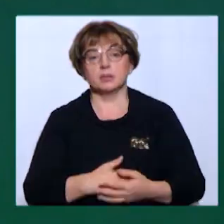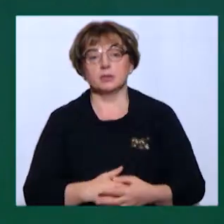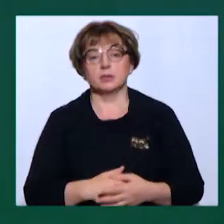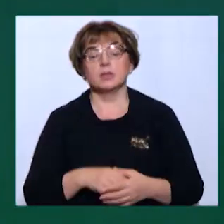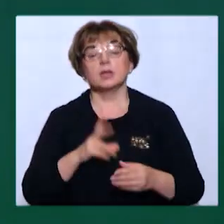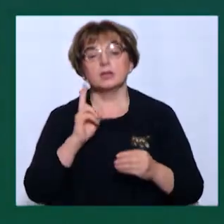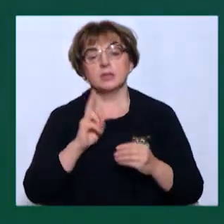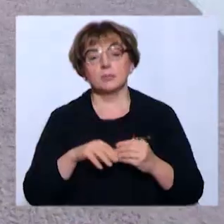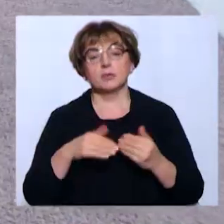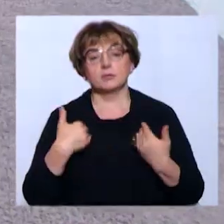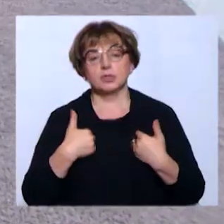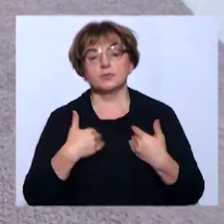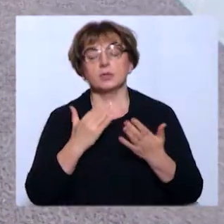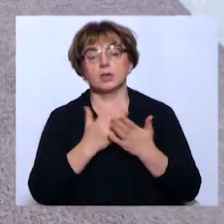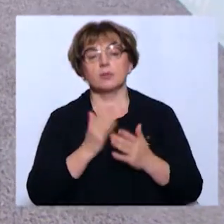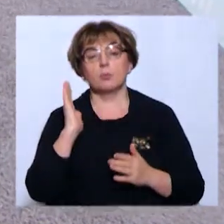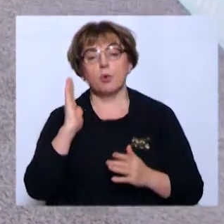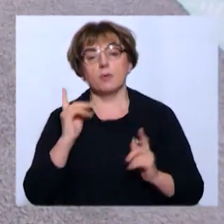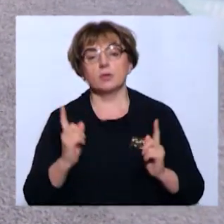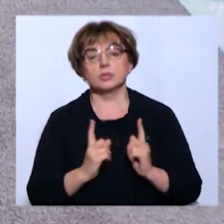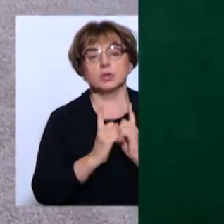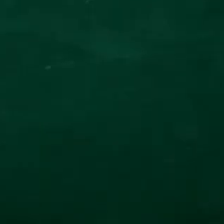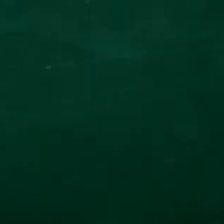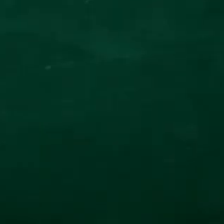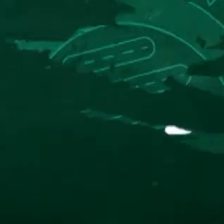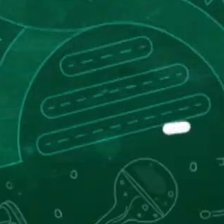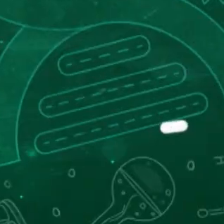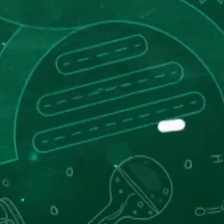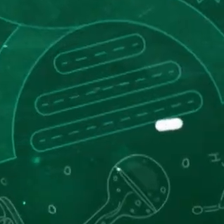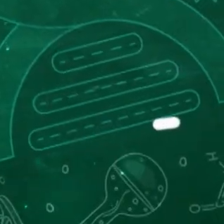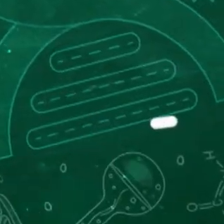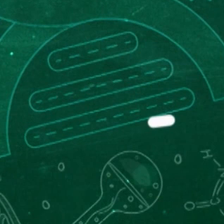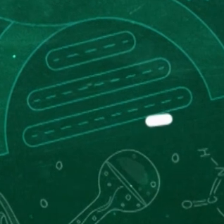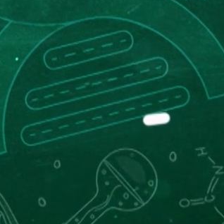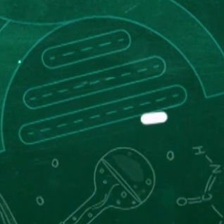დასრულდა ჩვენი გაკვეთილი, მომავალ შეხვედრამდე.